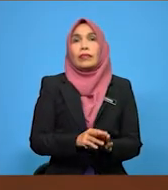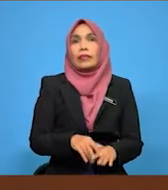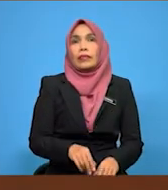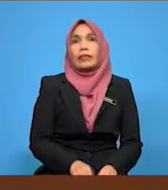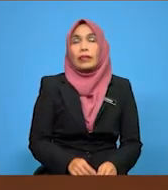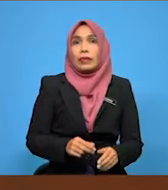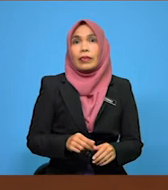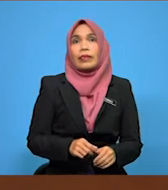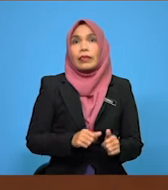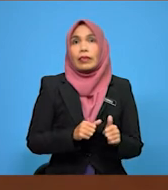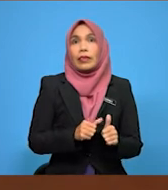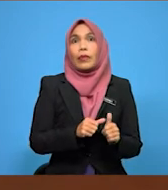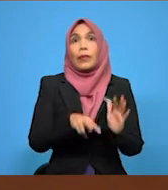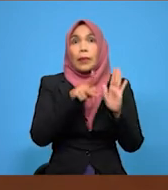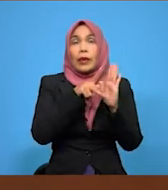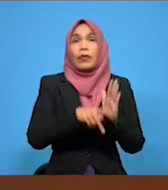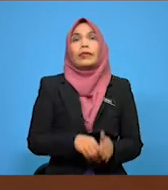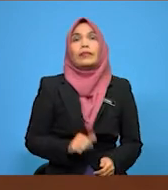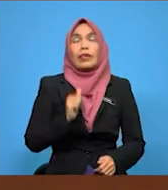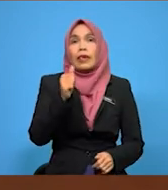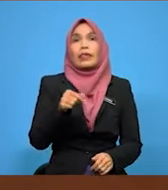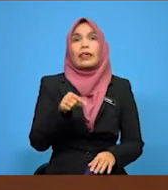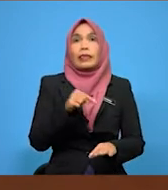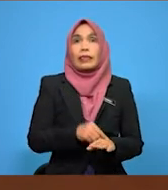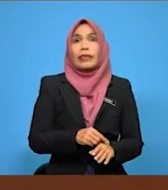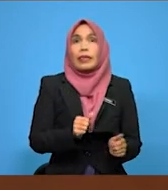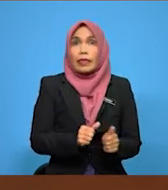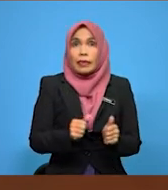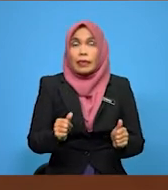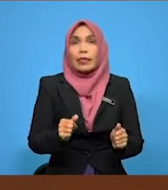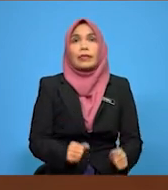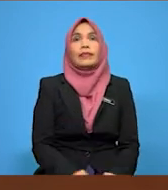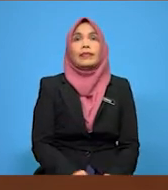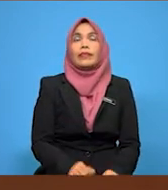piawaian akan diasingkan dan tidak akan dijual di pasaran.